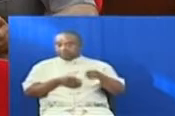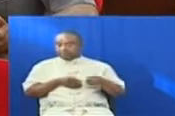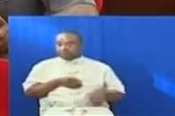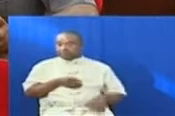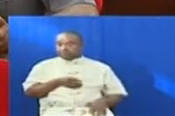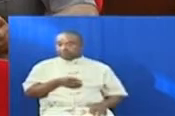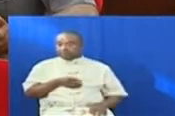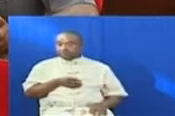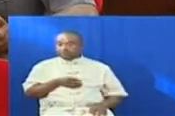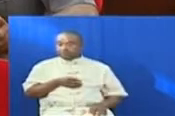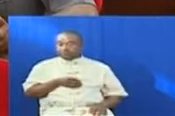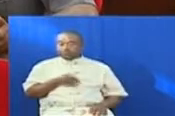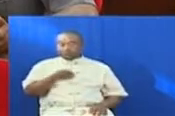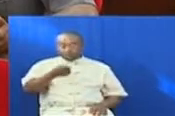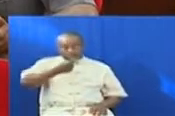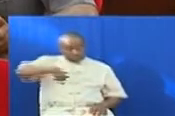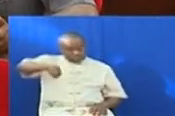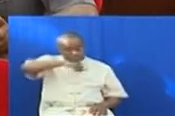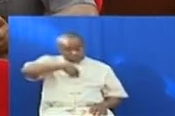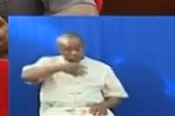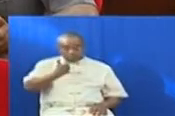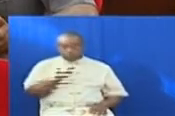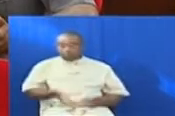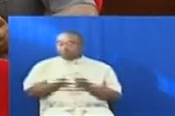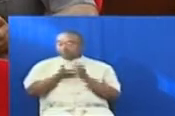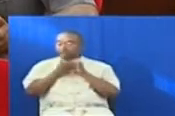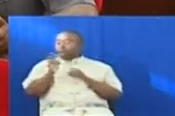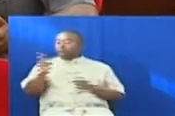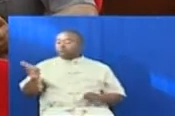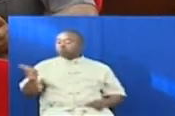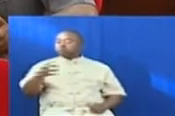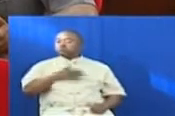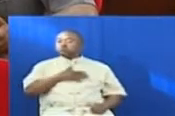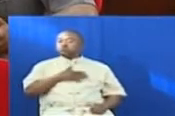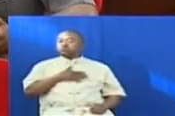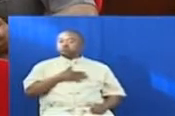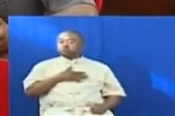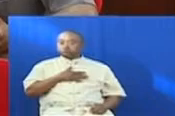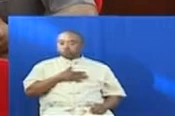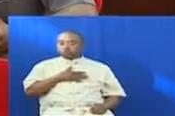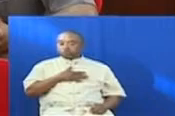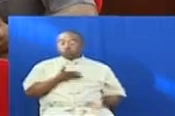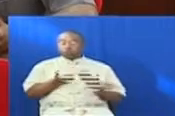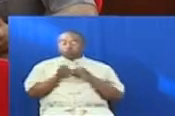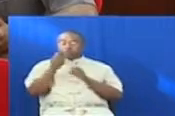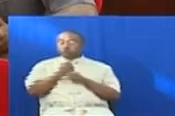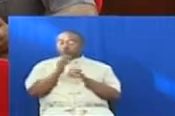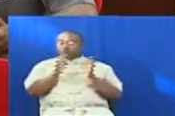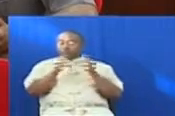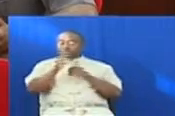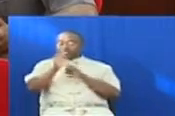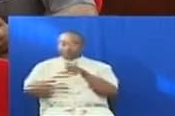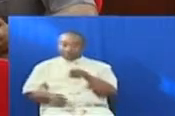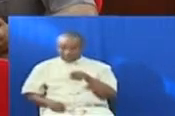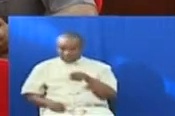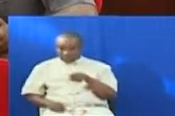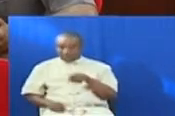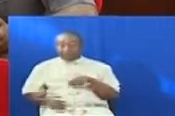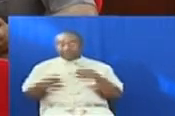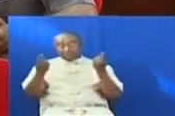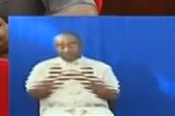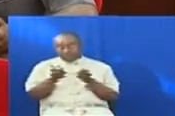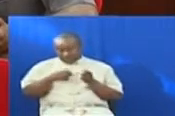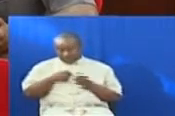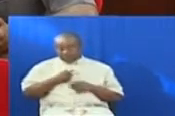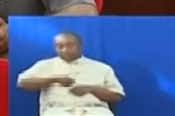namna ambavyo tunaweza tukasaidia halmashauri zetu kufanya vizuri zaidi. Lakini nipongeze sana kamati